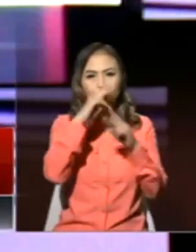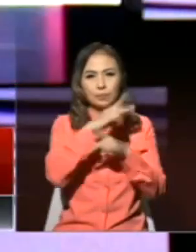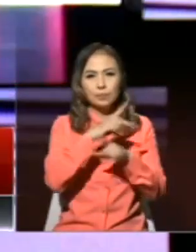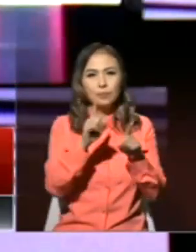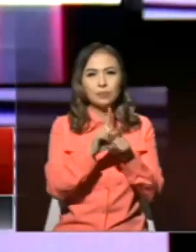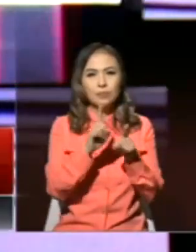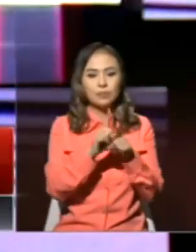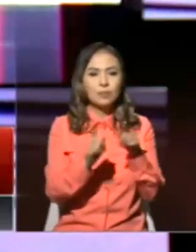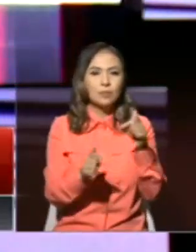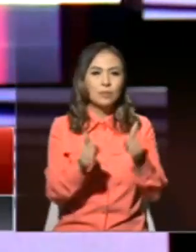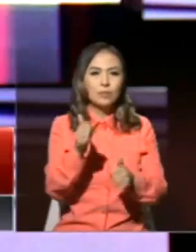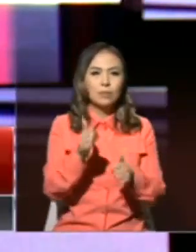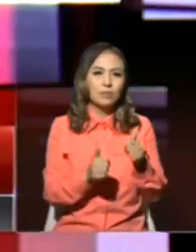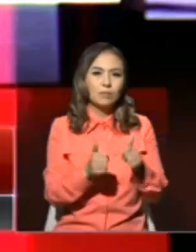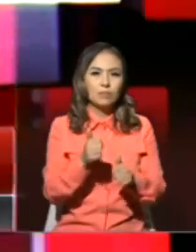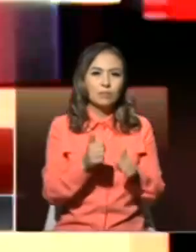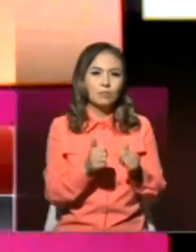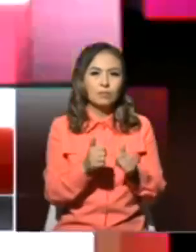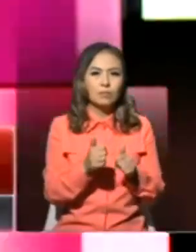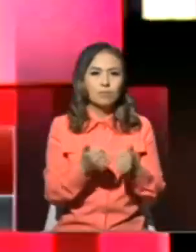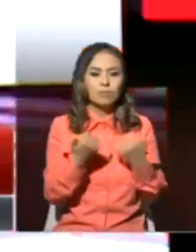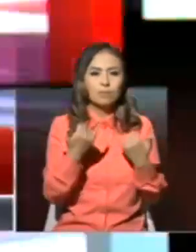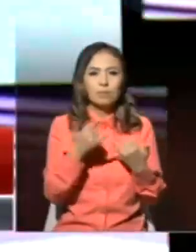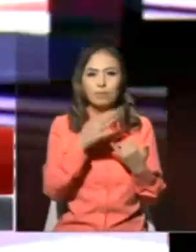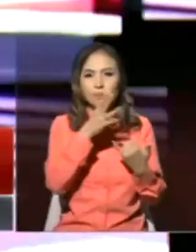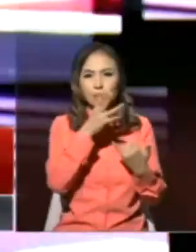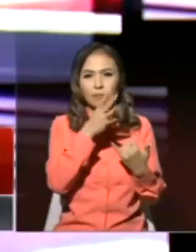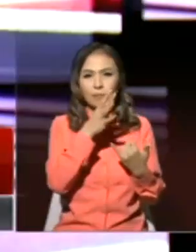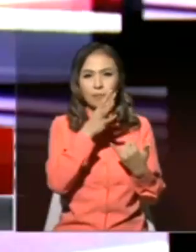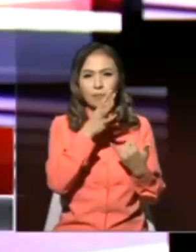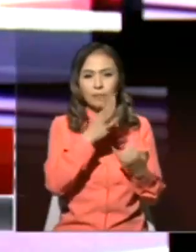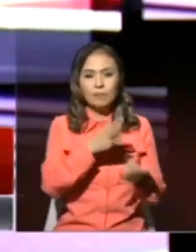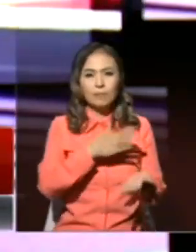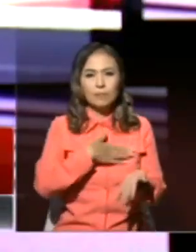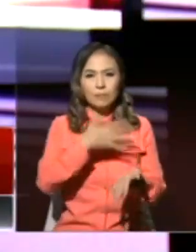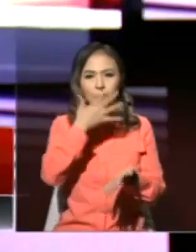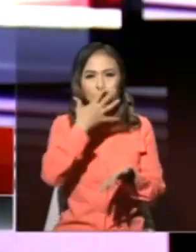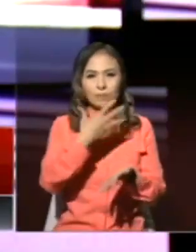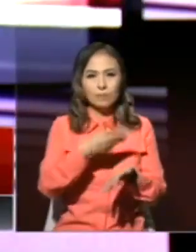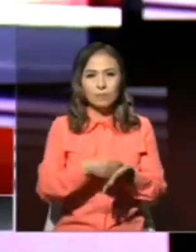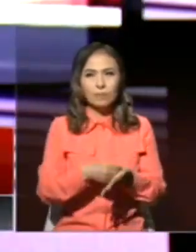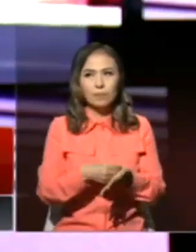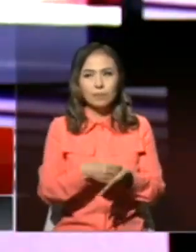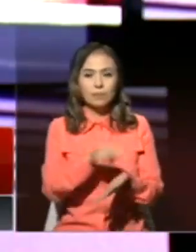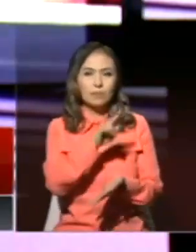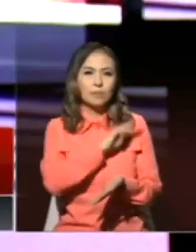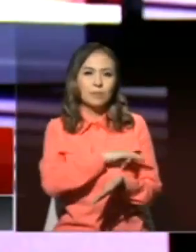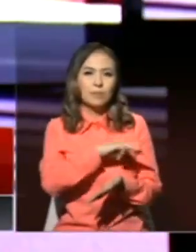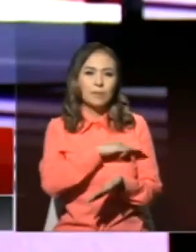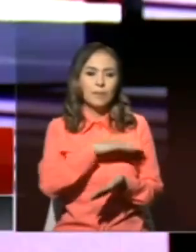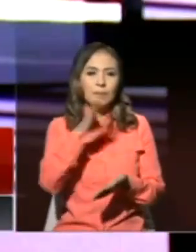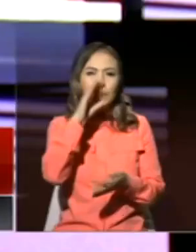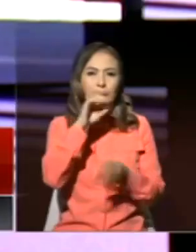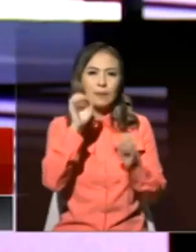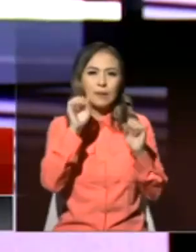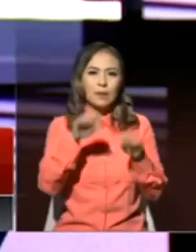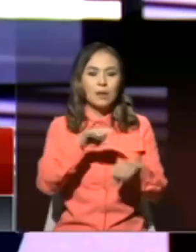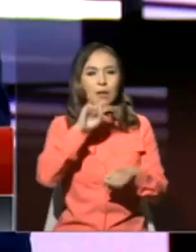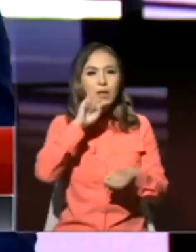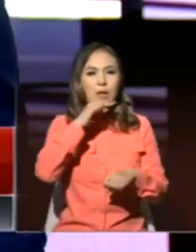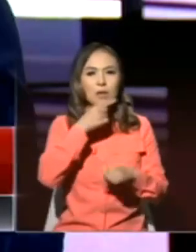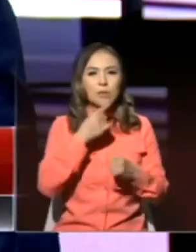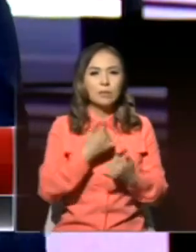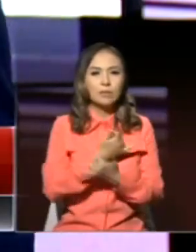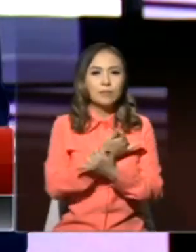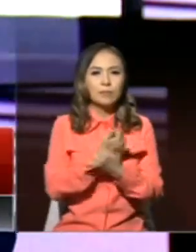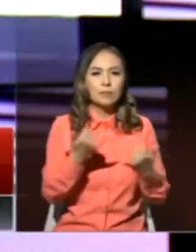ол салыстыру дұрыс емес. Қазіргі таңда біз өзіміздің жұмыс істей алатын, экономикаға пайда алып келе